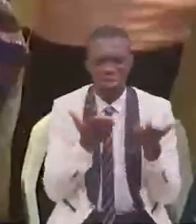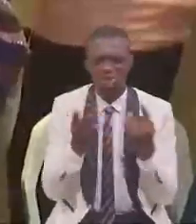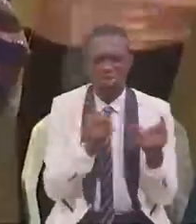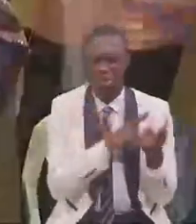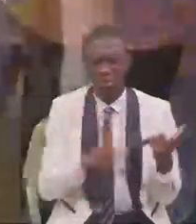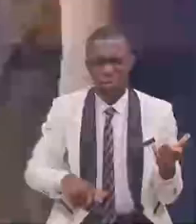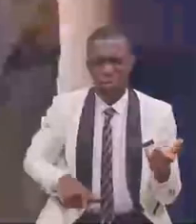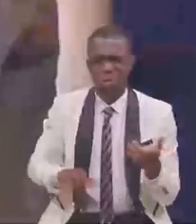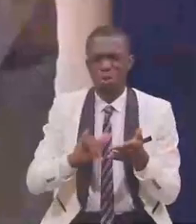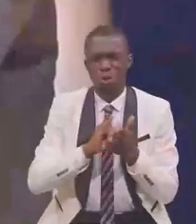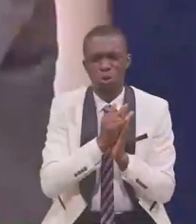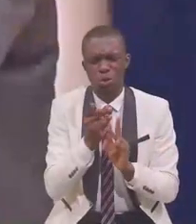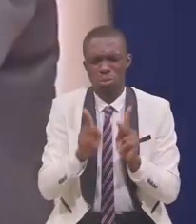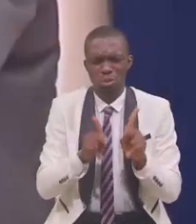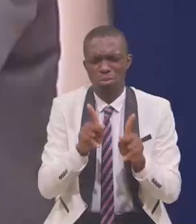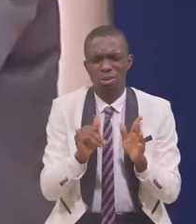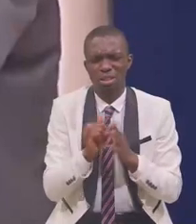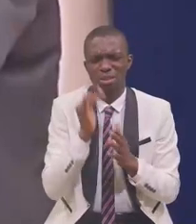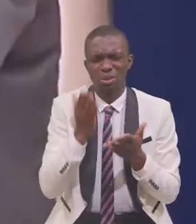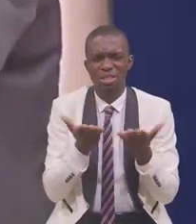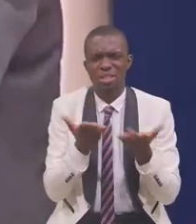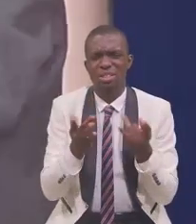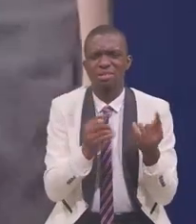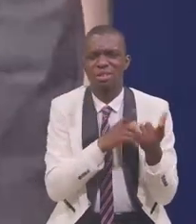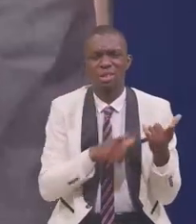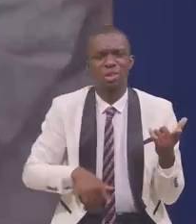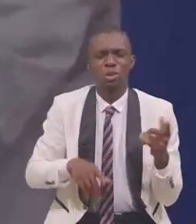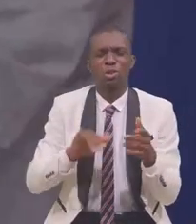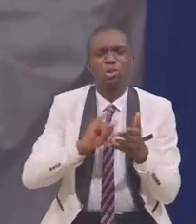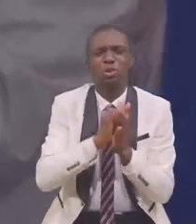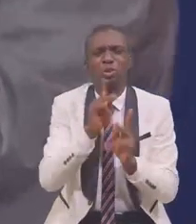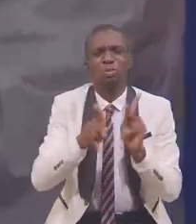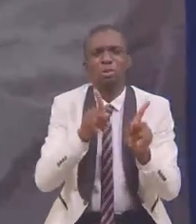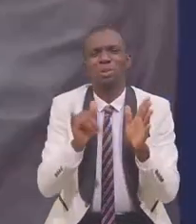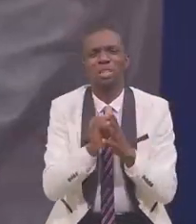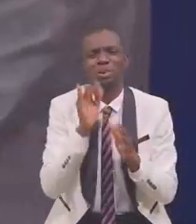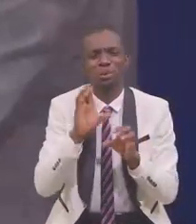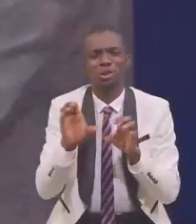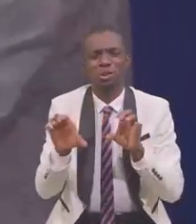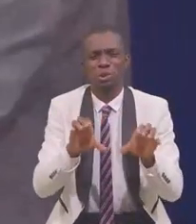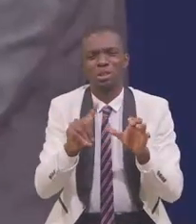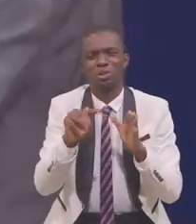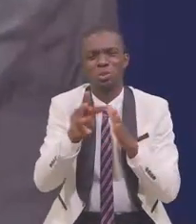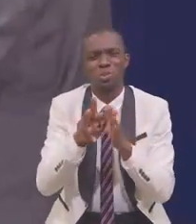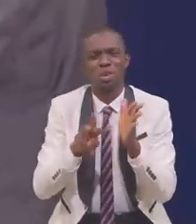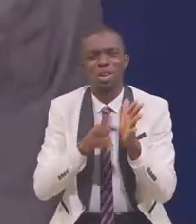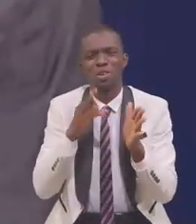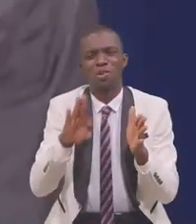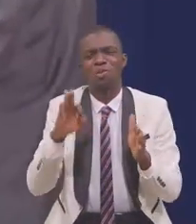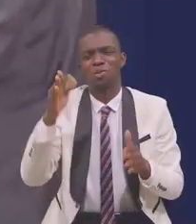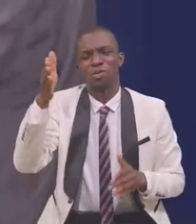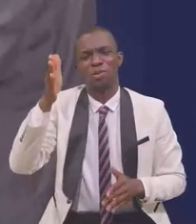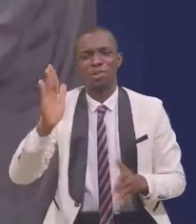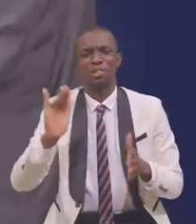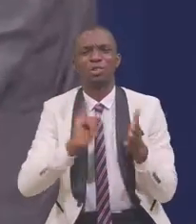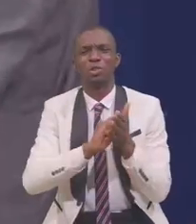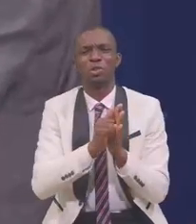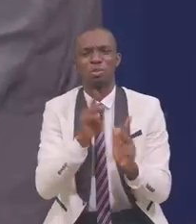qui vont suivre le Seigneur, ceux qui vont faire la volonté de Dieu, ceux qui vont servir comme Christ a